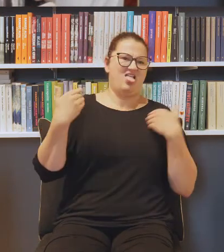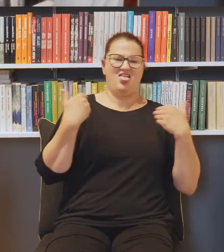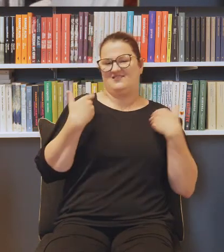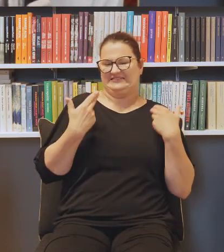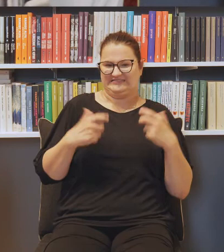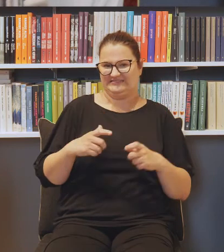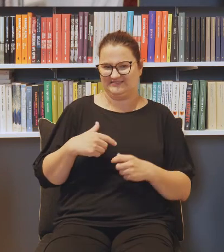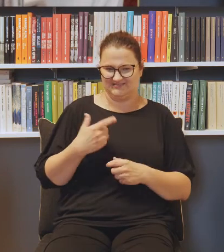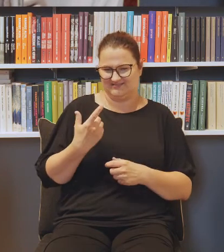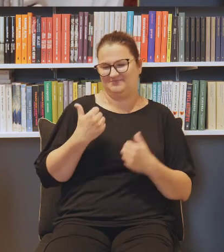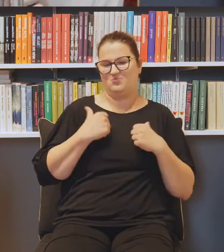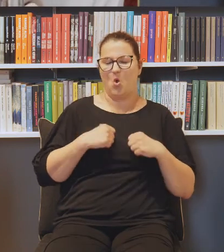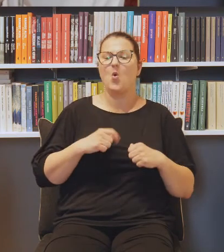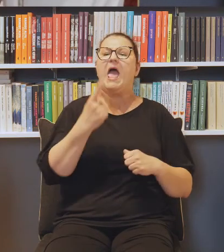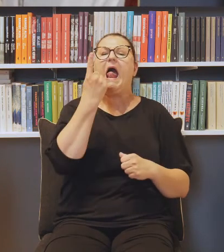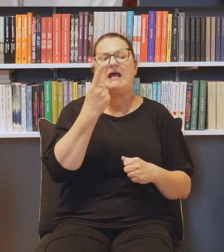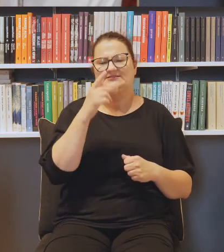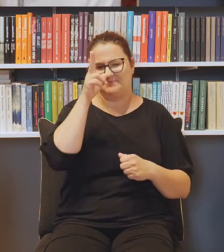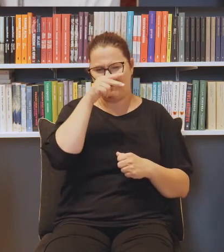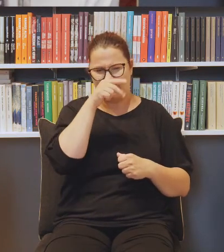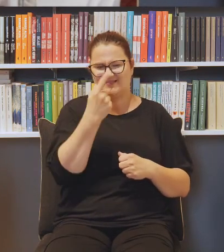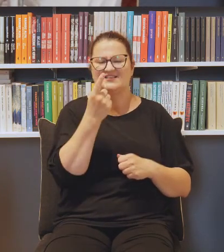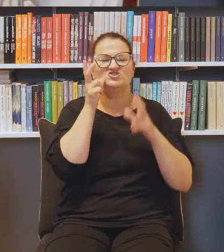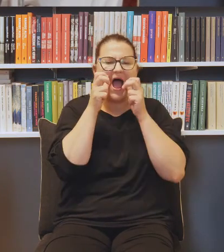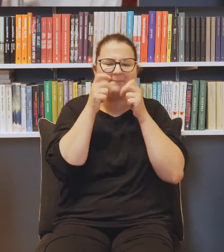Raz mnie w Pabianicach jedna panią w Żabce poznała.